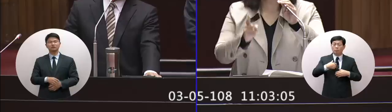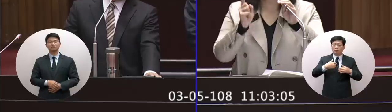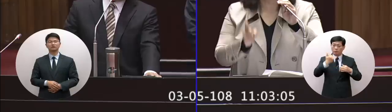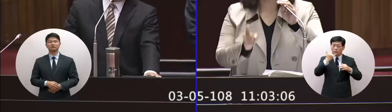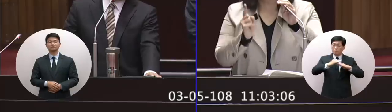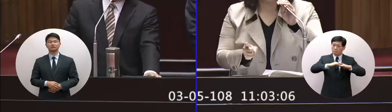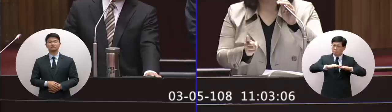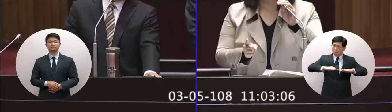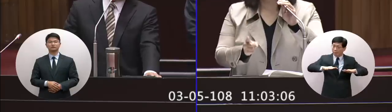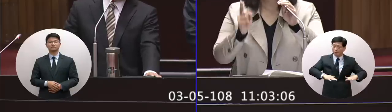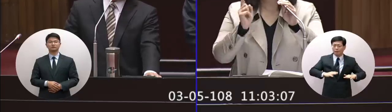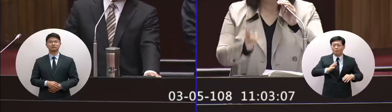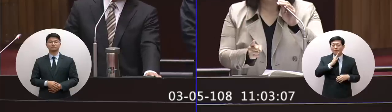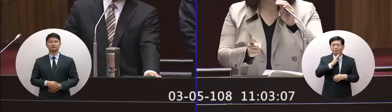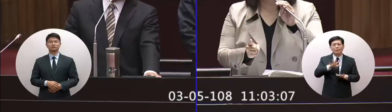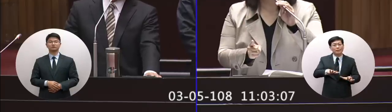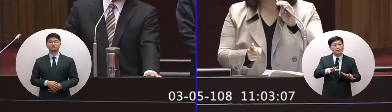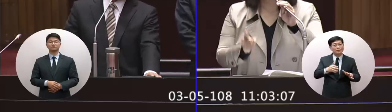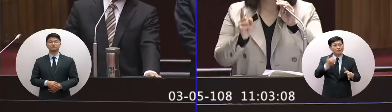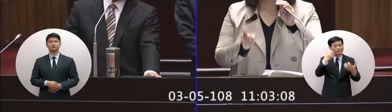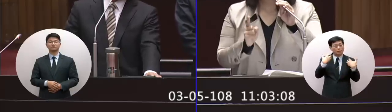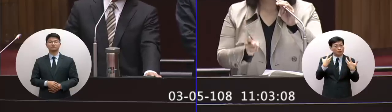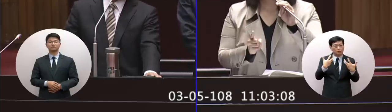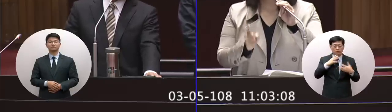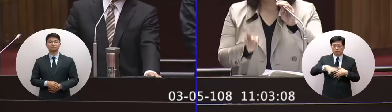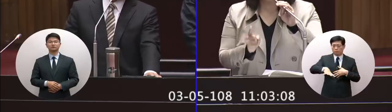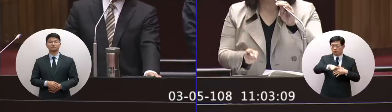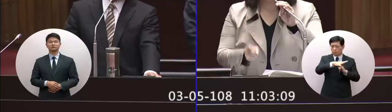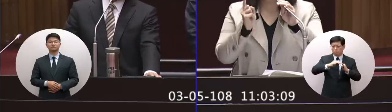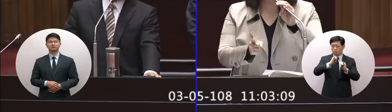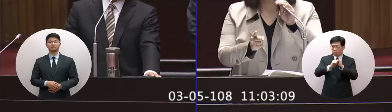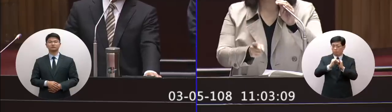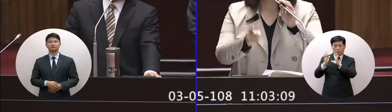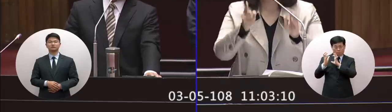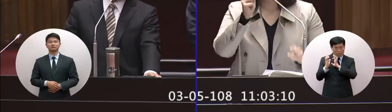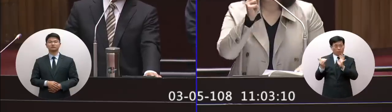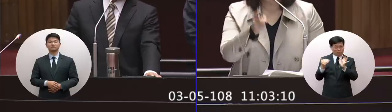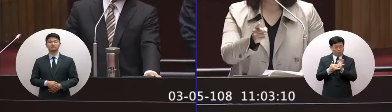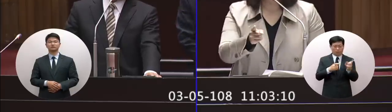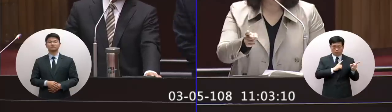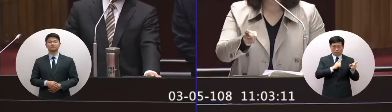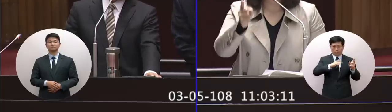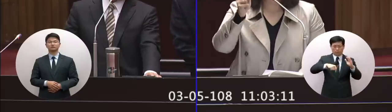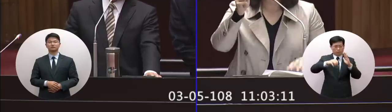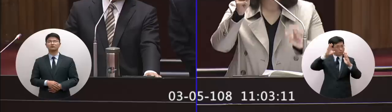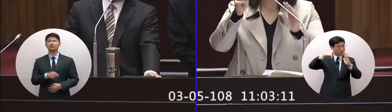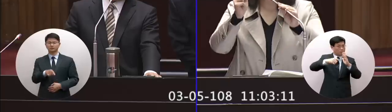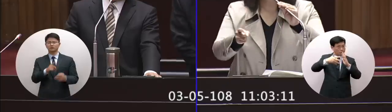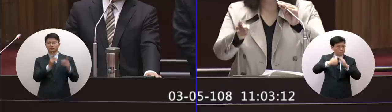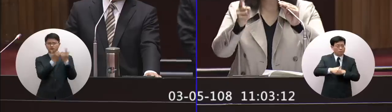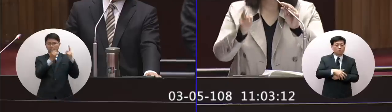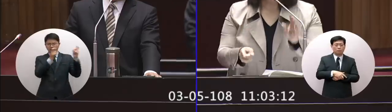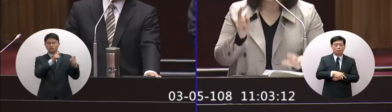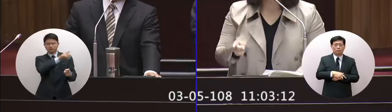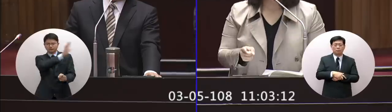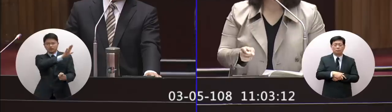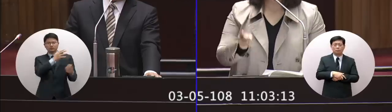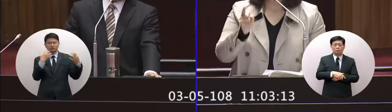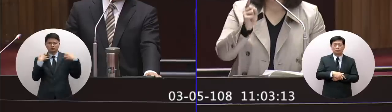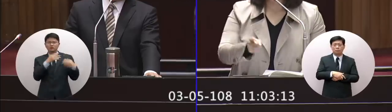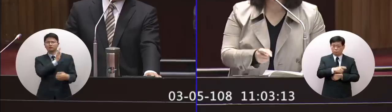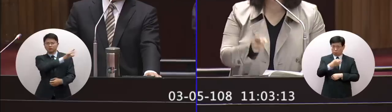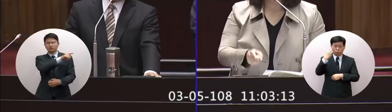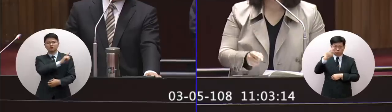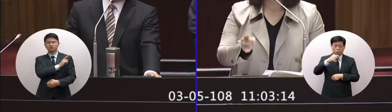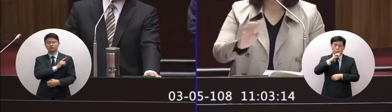可两岸关系 calm down 的责任是全民的责任之外，更是你苏院长 跟责任 主委哦。所以你